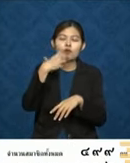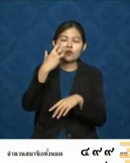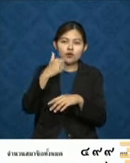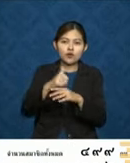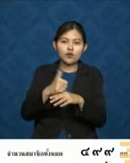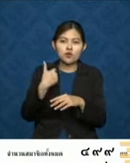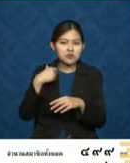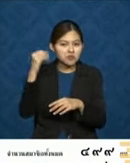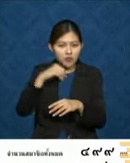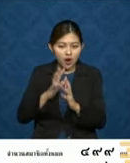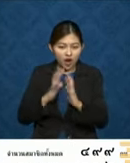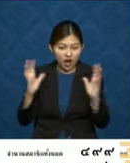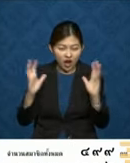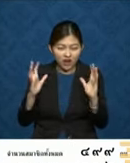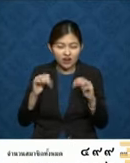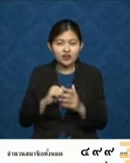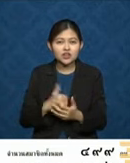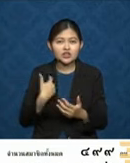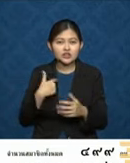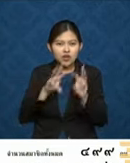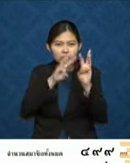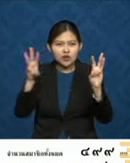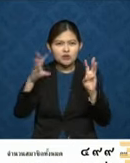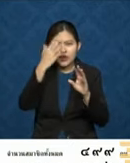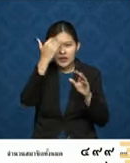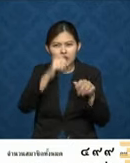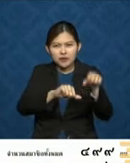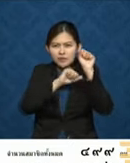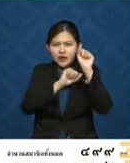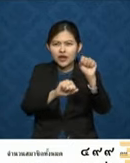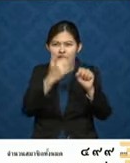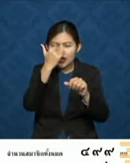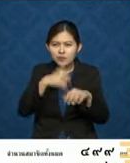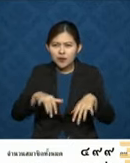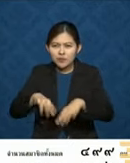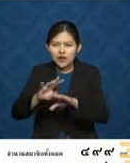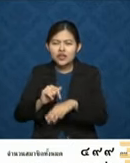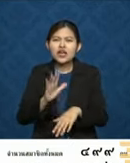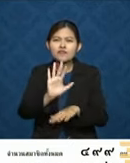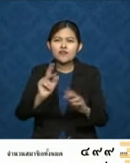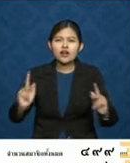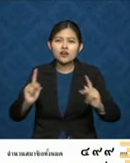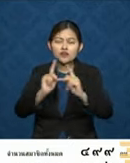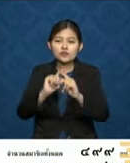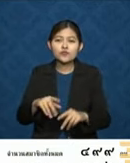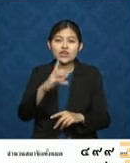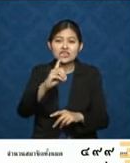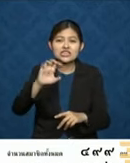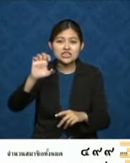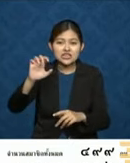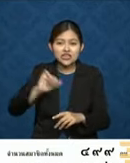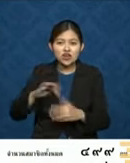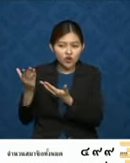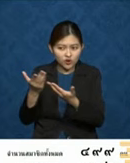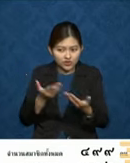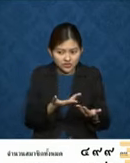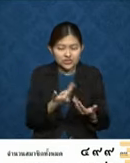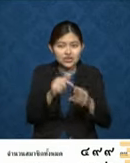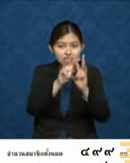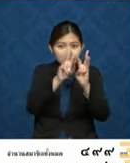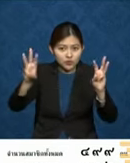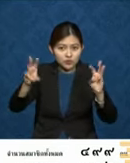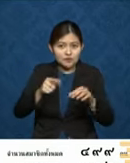ถูกหลอกอย่างนี้เยอะนะครับสื่อโซเชียลปล่อยให้โฆษณาได้ยังไงนะครับอยากให้กระทรวง deนะครับเชิญเจ้าของสื่อโซเชียลขนาดใหญ่